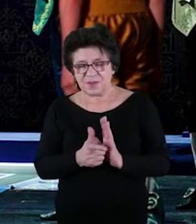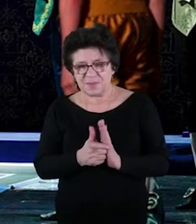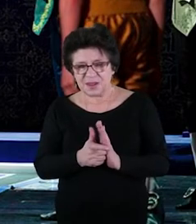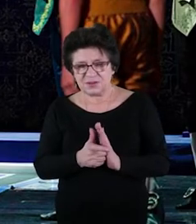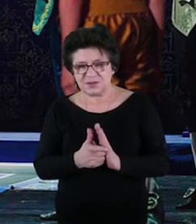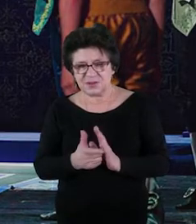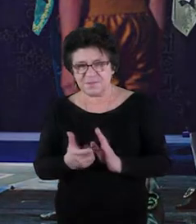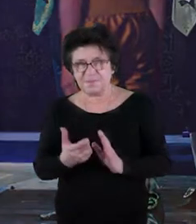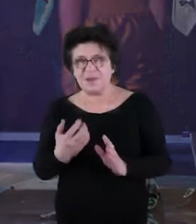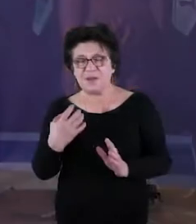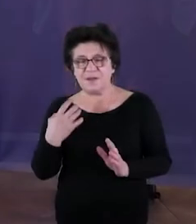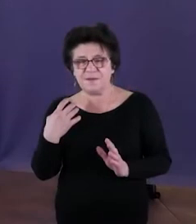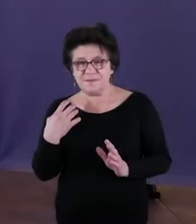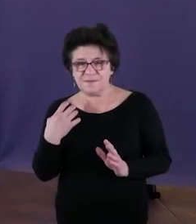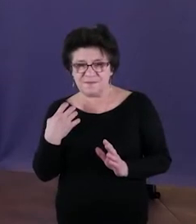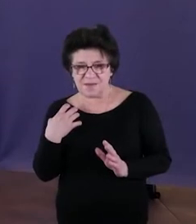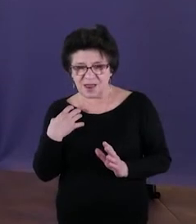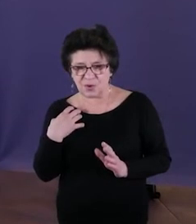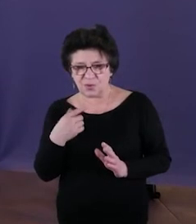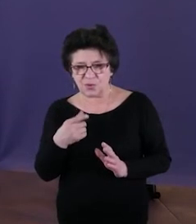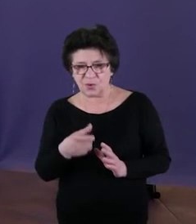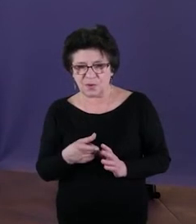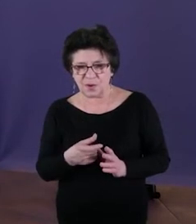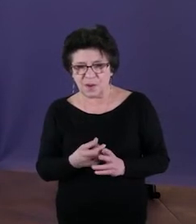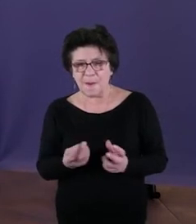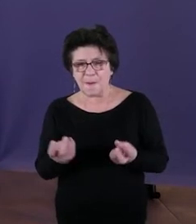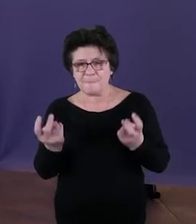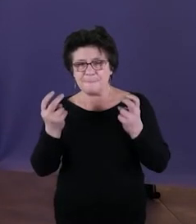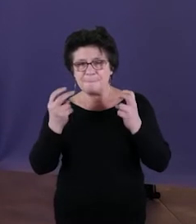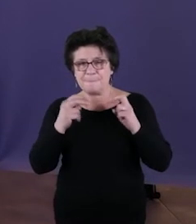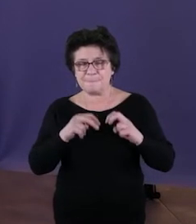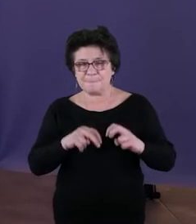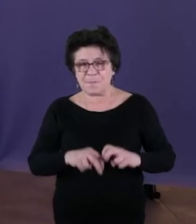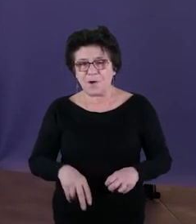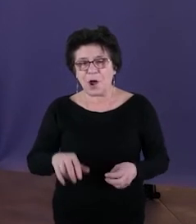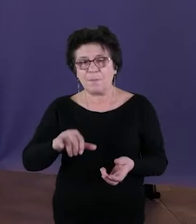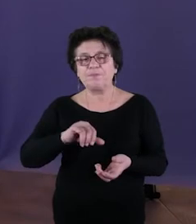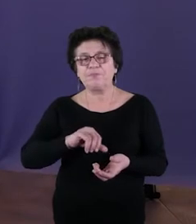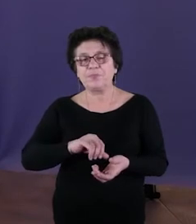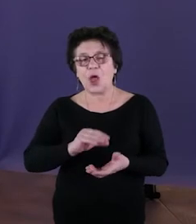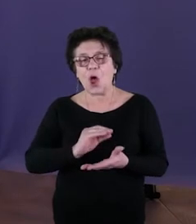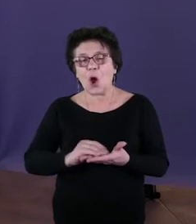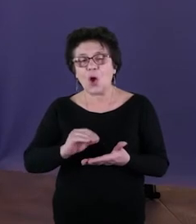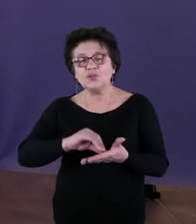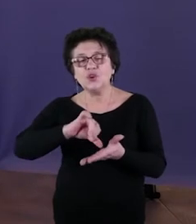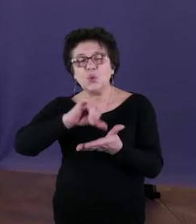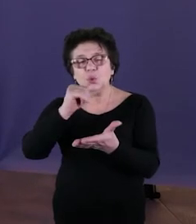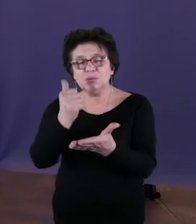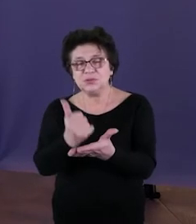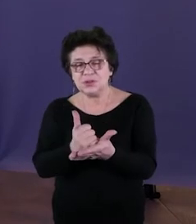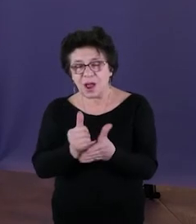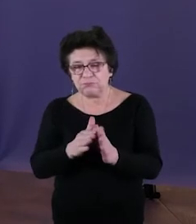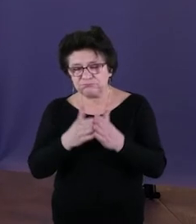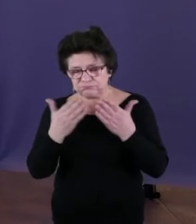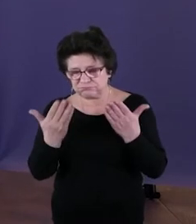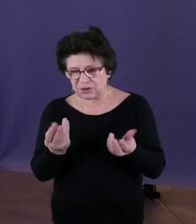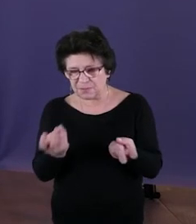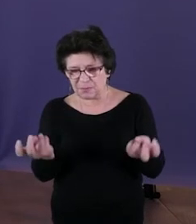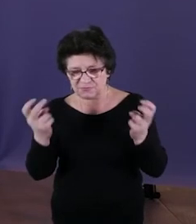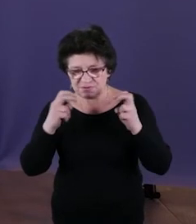w drugiej połowie XVII wieku wtedy powstała taka konstytucja spisana przez andersona i taką konstytucja